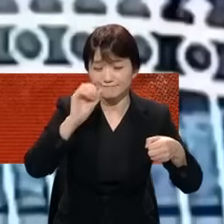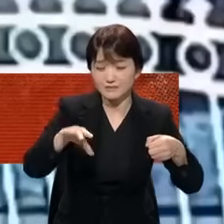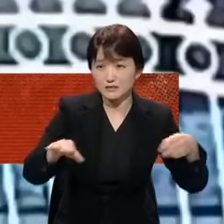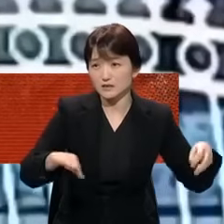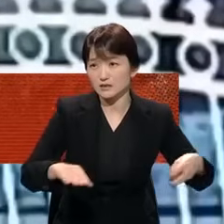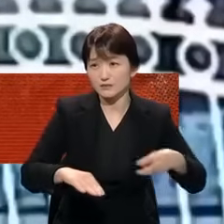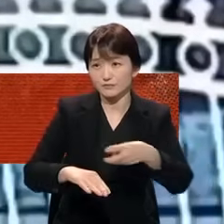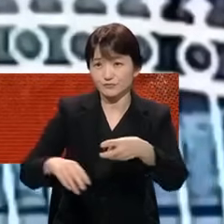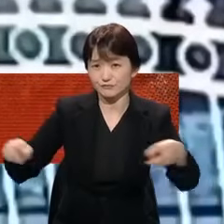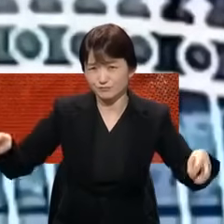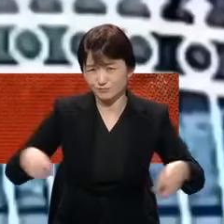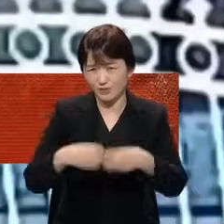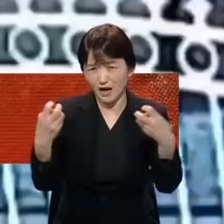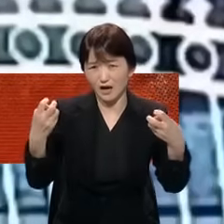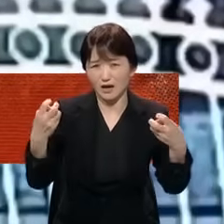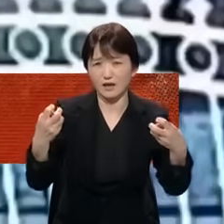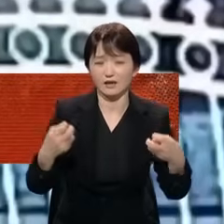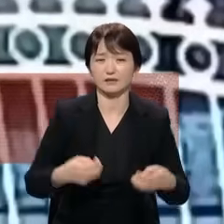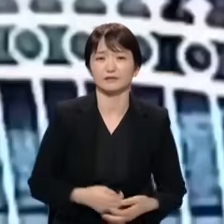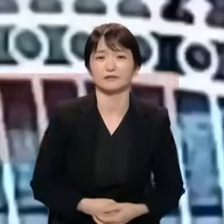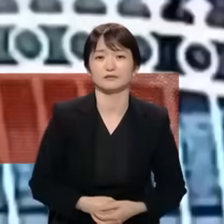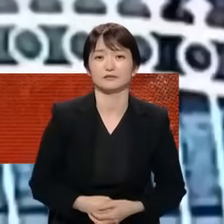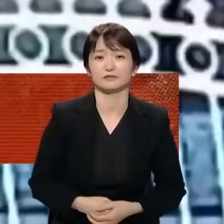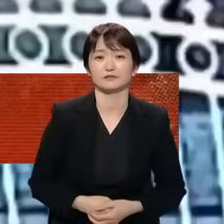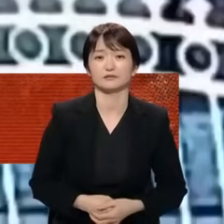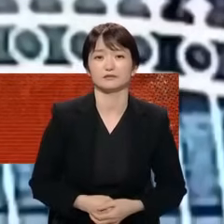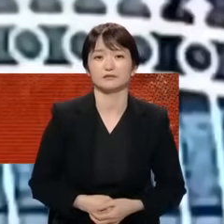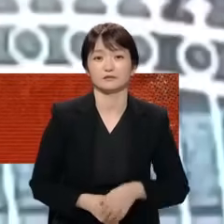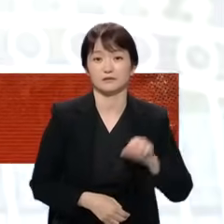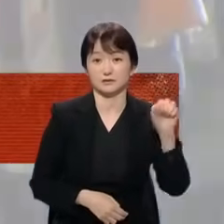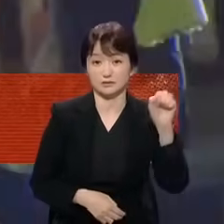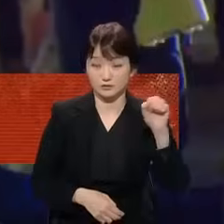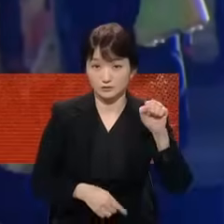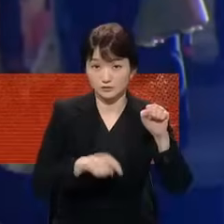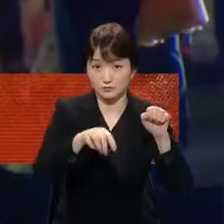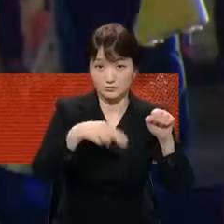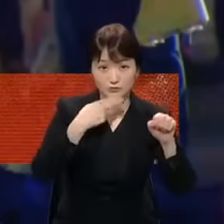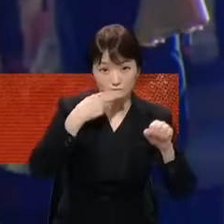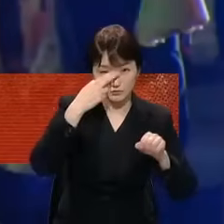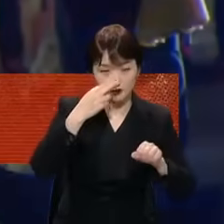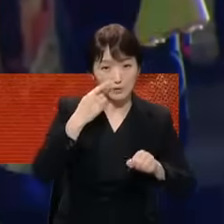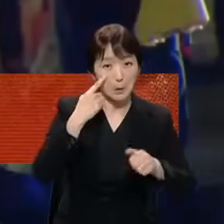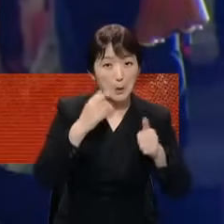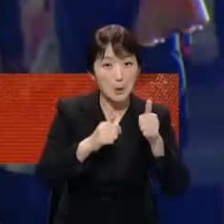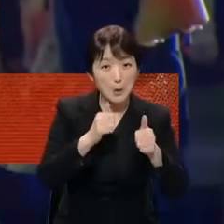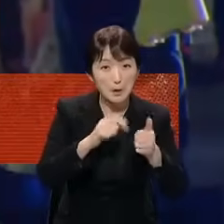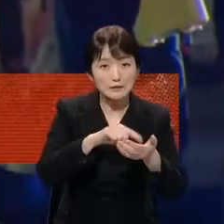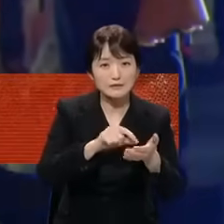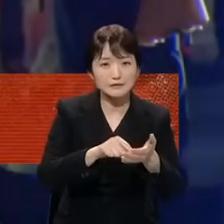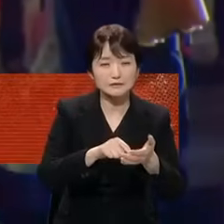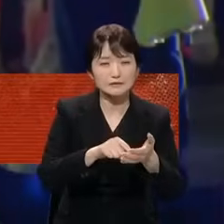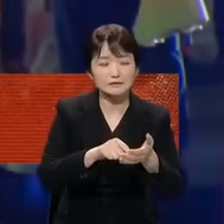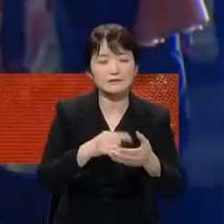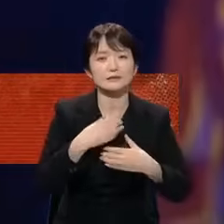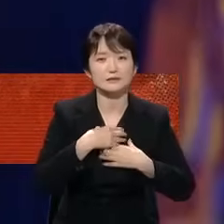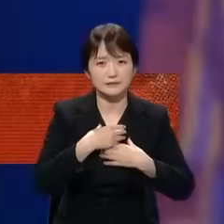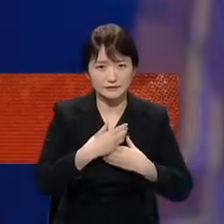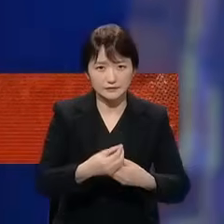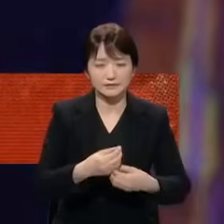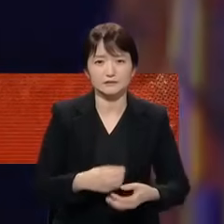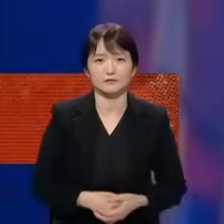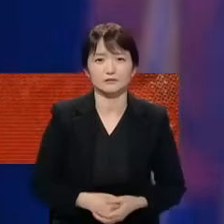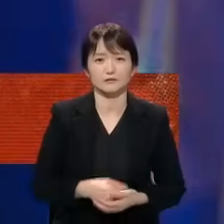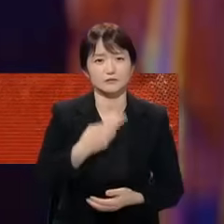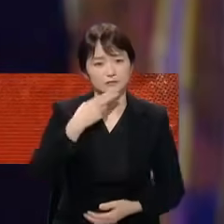지나다가 그만 사고를 내고 말았던 겁니다. 심지어 SUV 차량 운전자는 현장에서 음주 테스트 받을 정도로 아주 무사했고요.